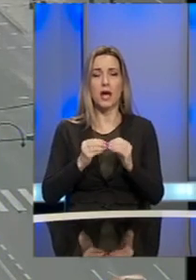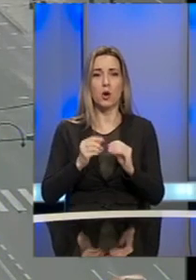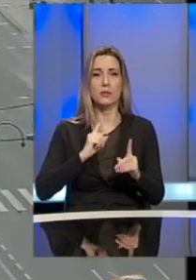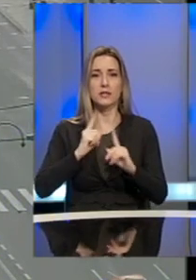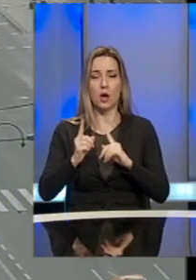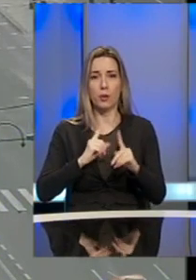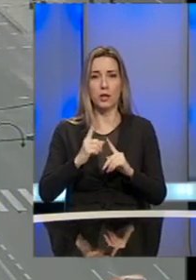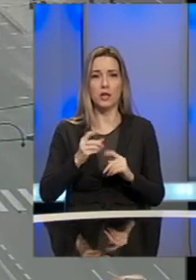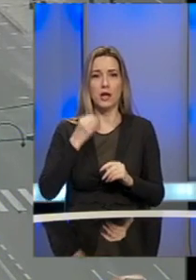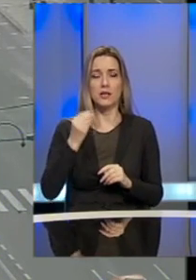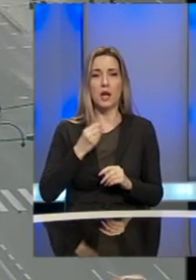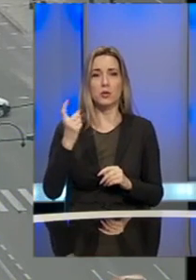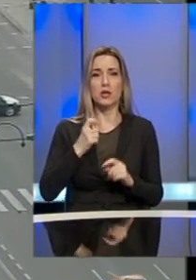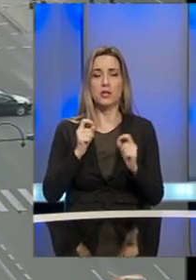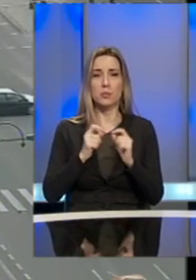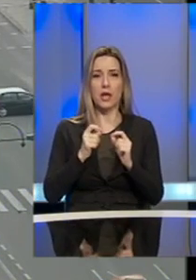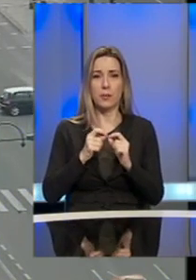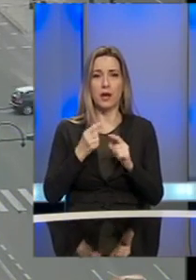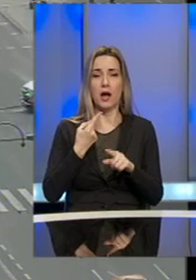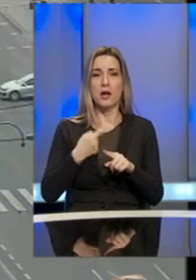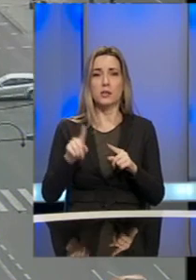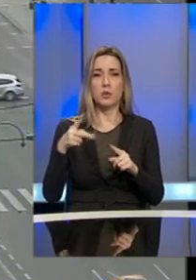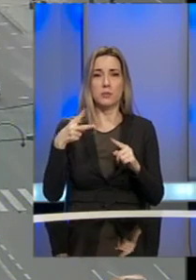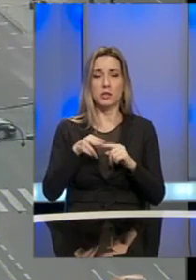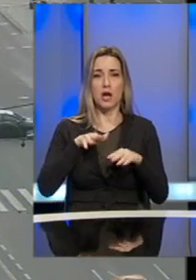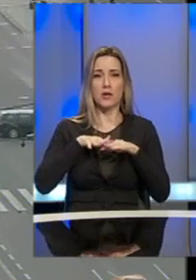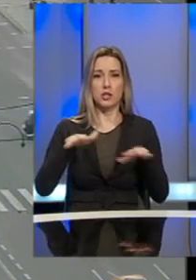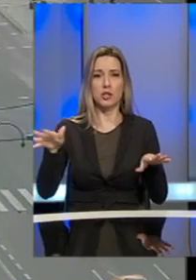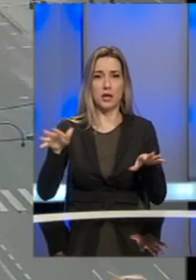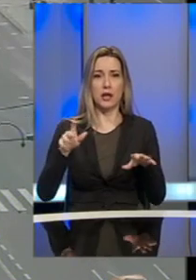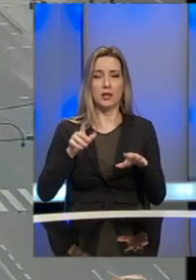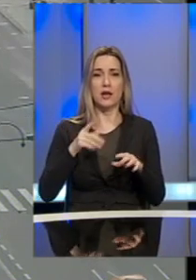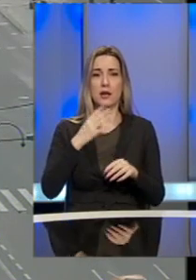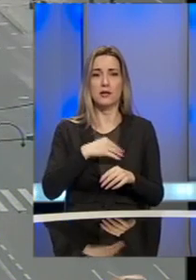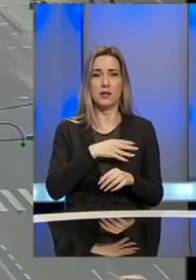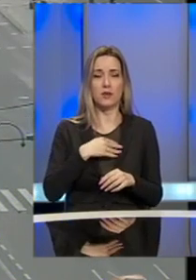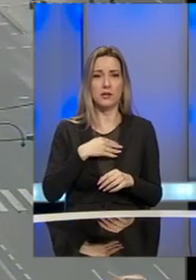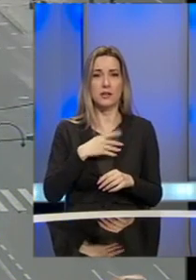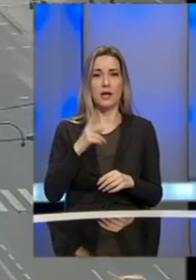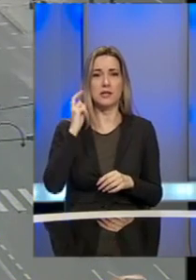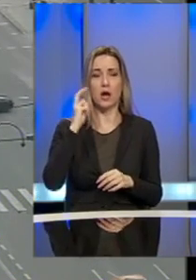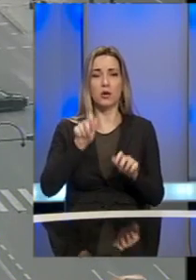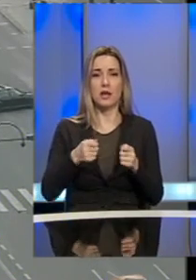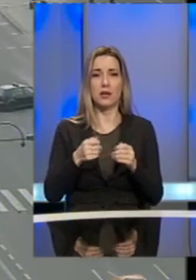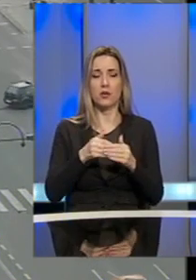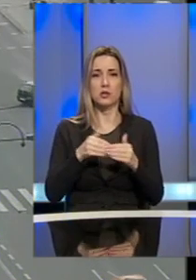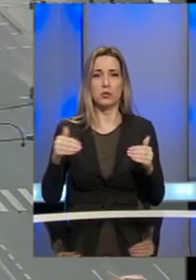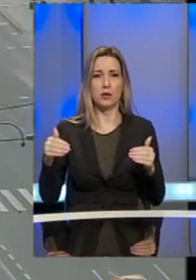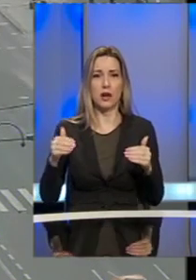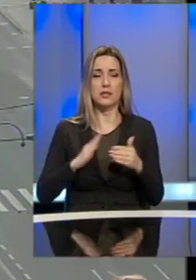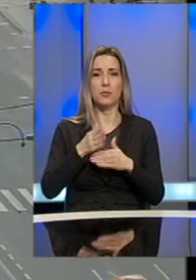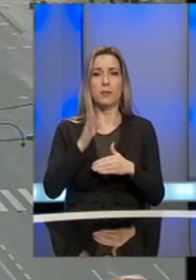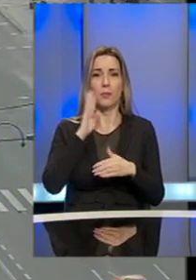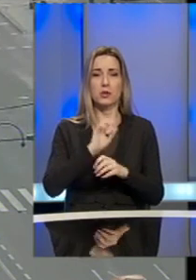saobraćaj, saopšteno je iz Bihamka. A zbog sprečavanja širenja koronavirusa, Hrvatska i Crna Gora zatvorili su granične prelaze prema Bosni